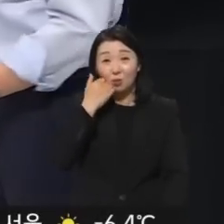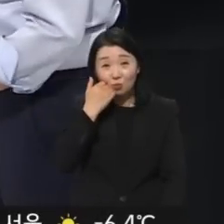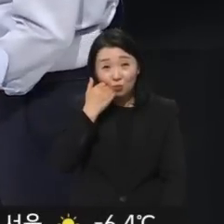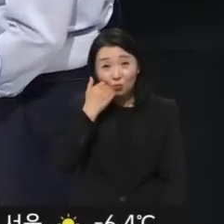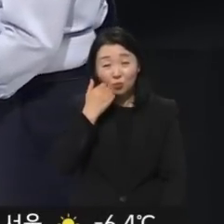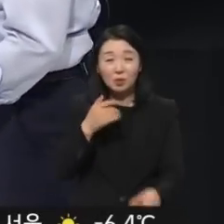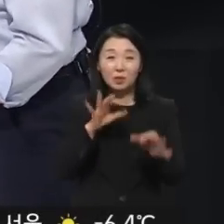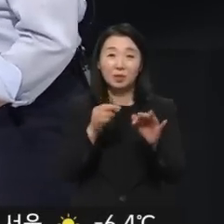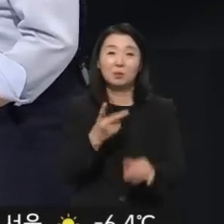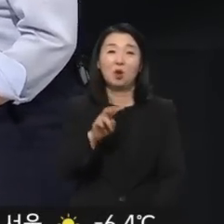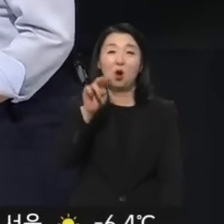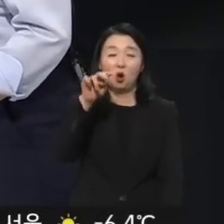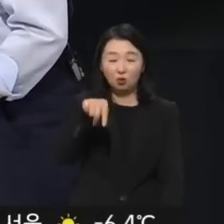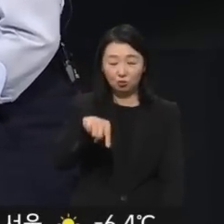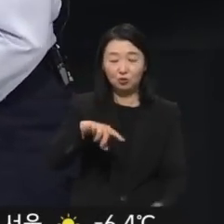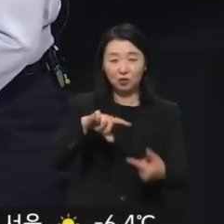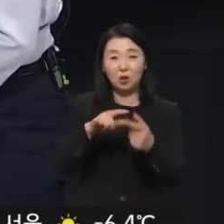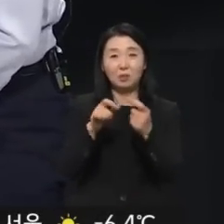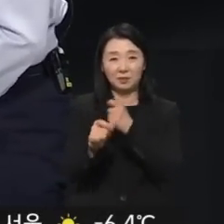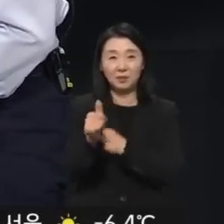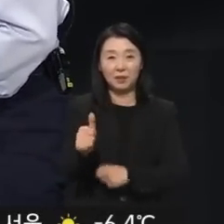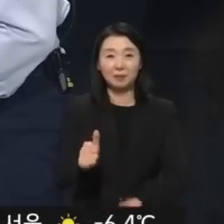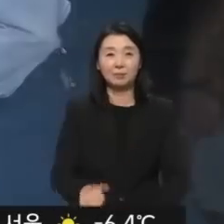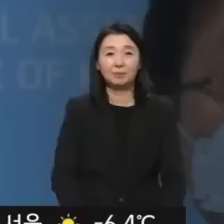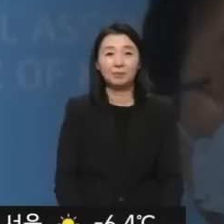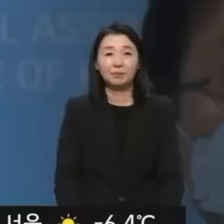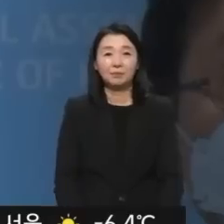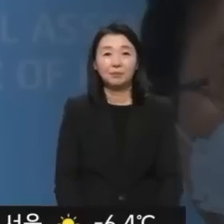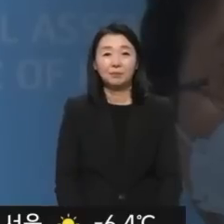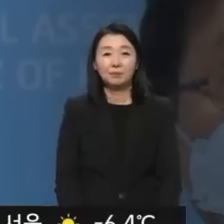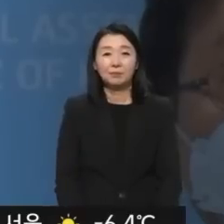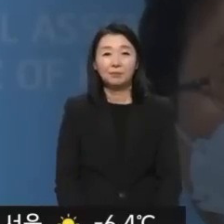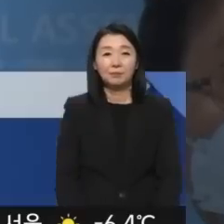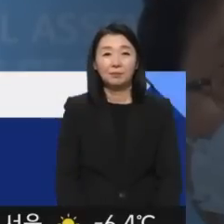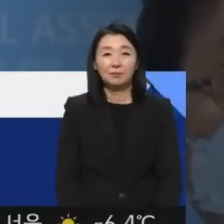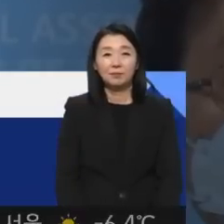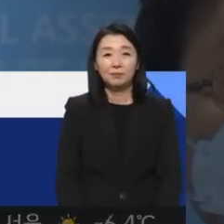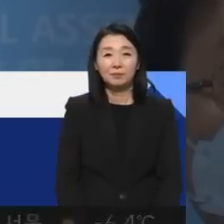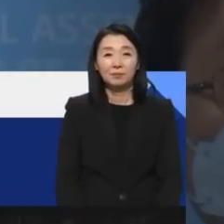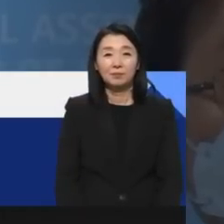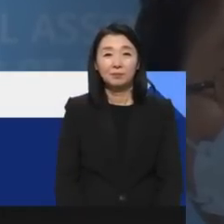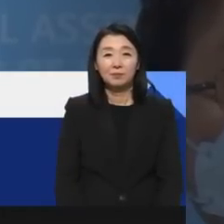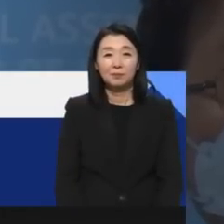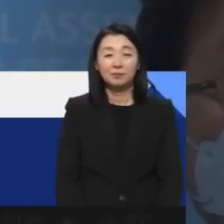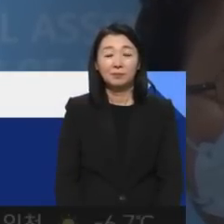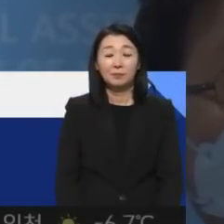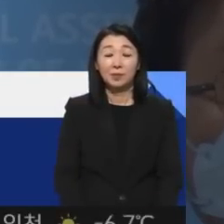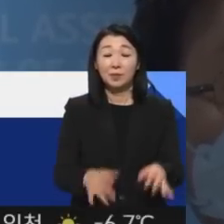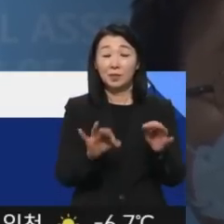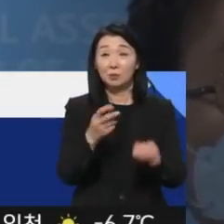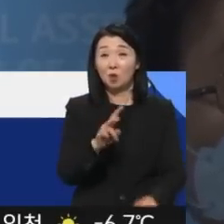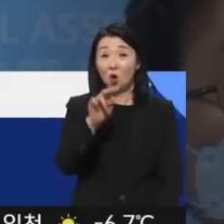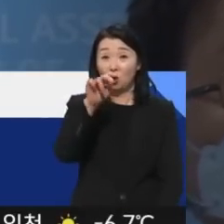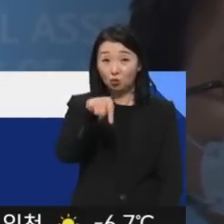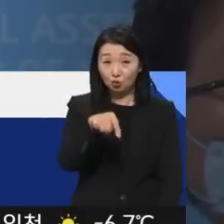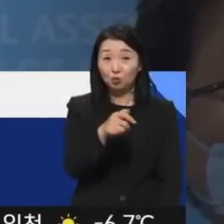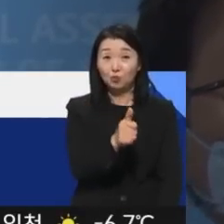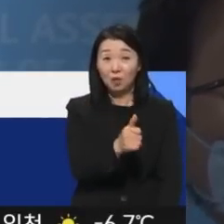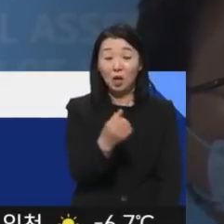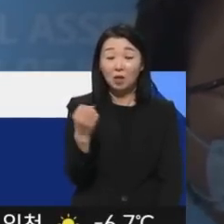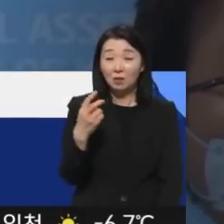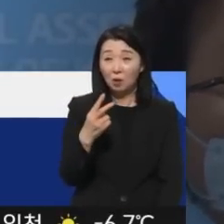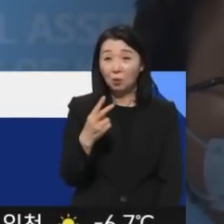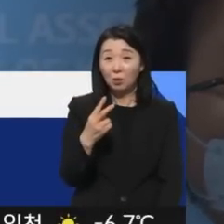바로 김경수 전 경남지사입니다. 거기에 다른 어떤 그 이 김경수 이 전 지사나 다른